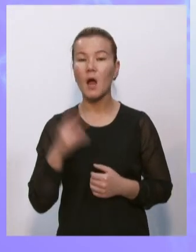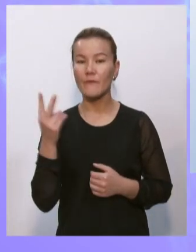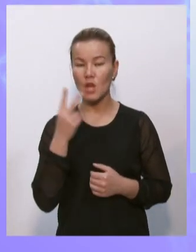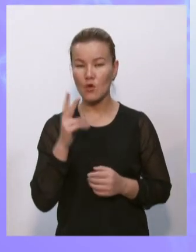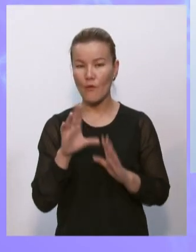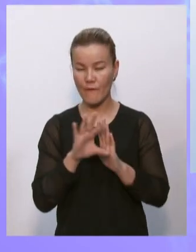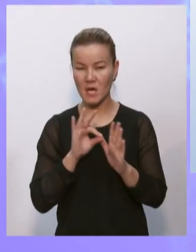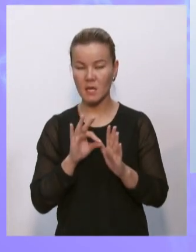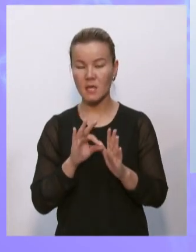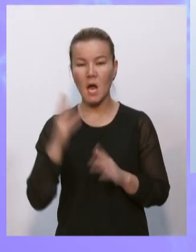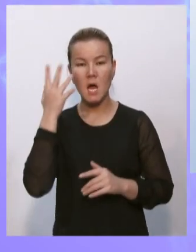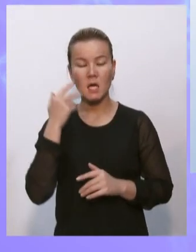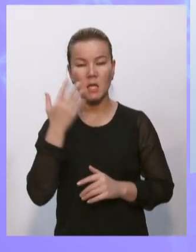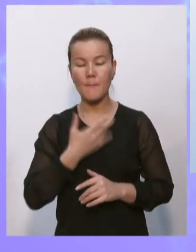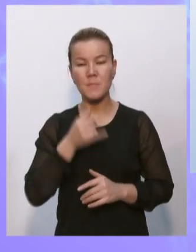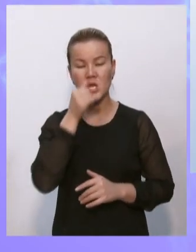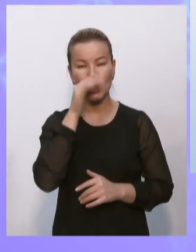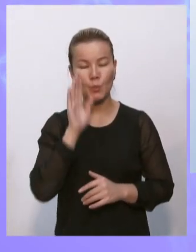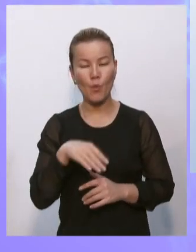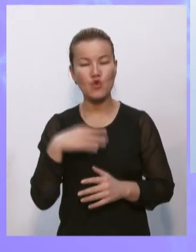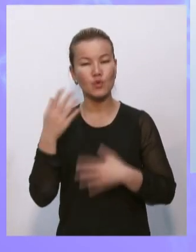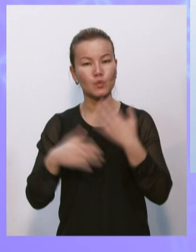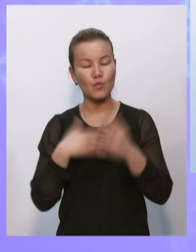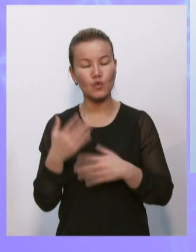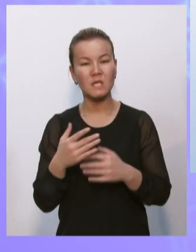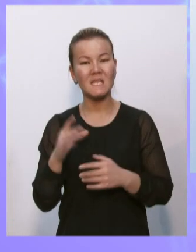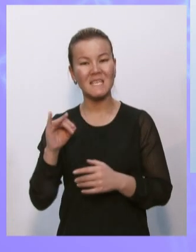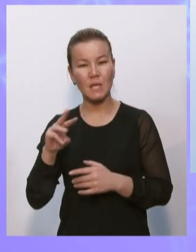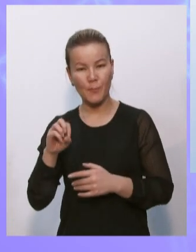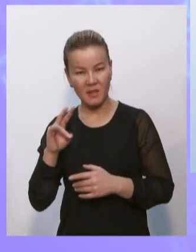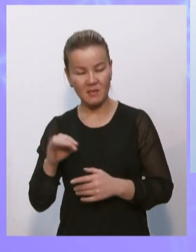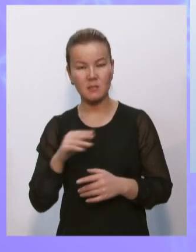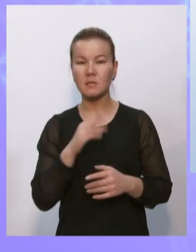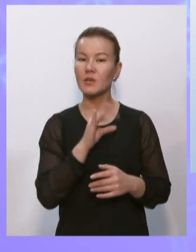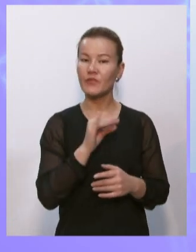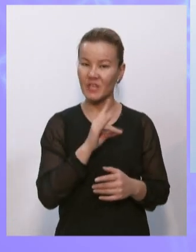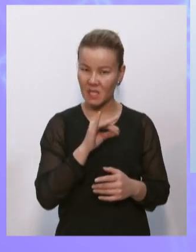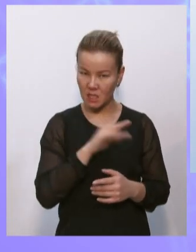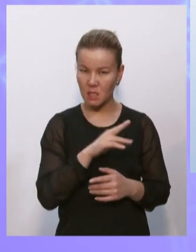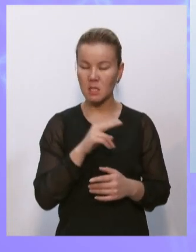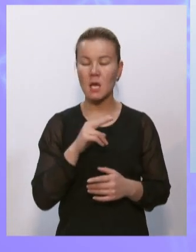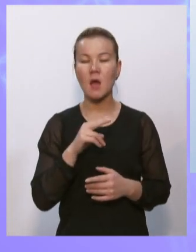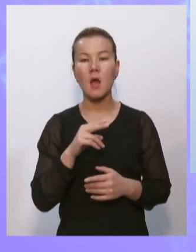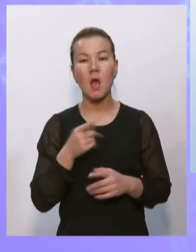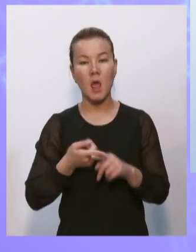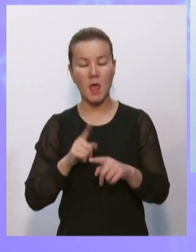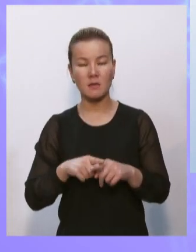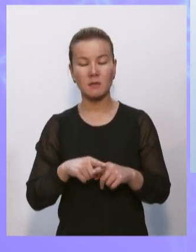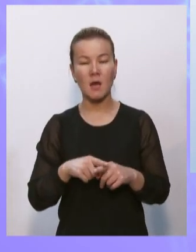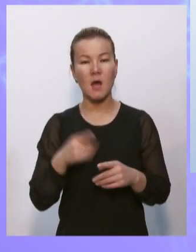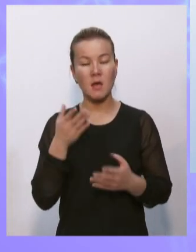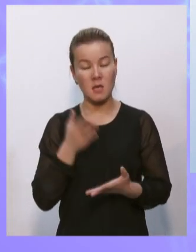Второй вариант, когда мы не сможем спутать именительный падеж и винительный падеж, это